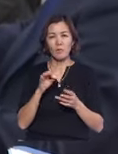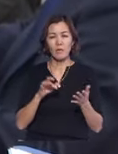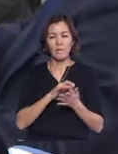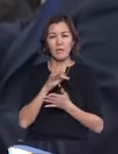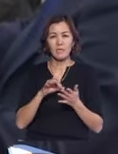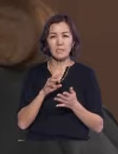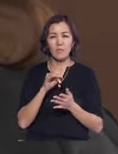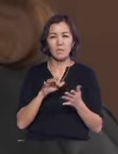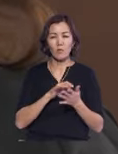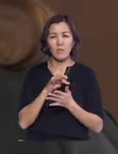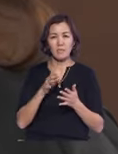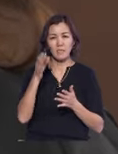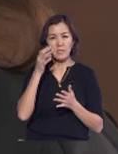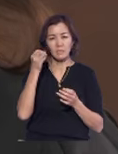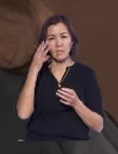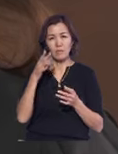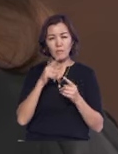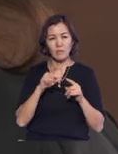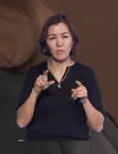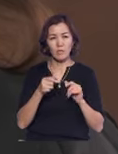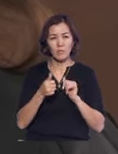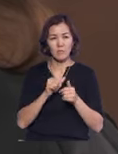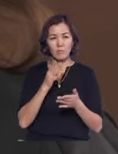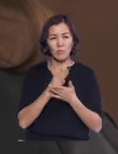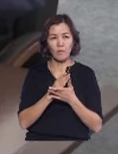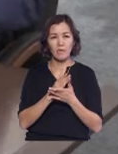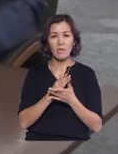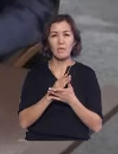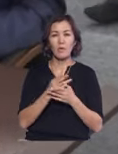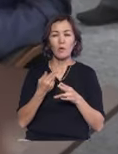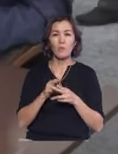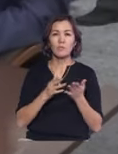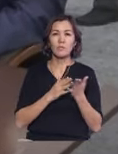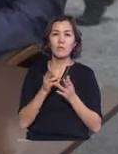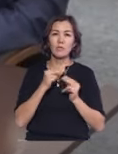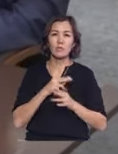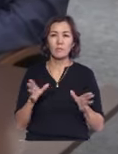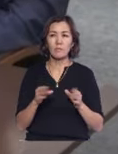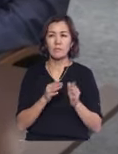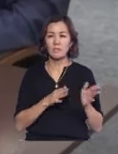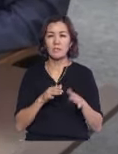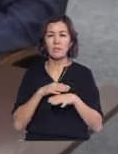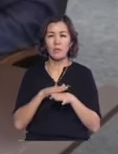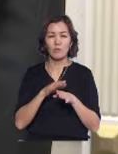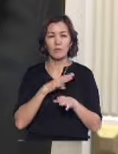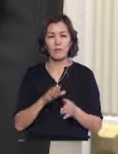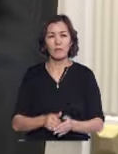Қонаев қаласы мен Алатау қаласы ғылым мен білім ордасы болмақ. Осы бағытта жұмыстар біртіндеп қолға